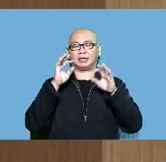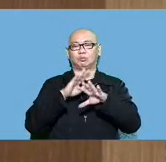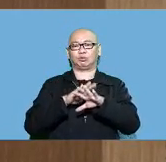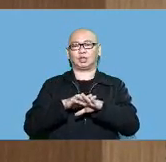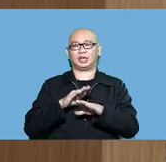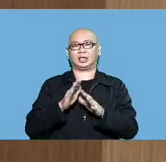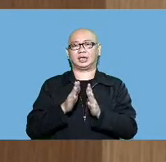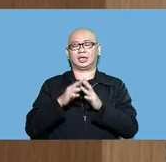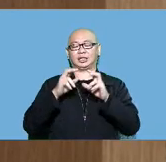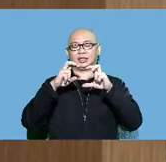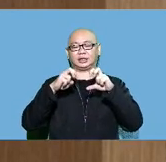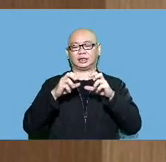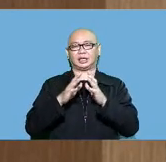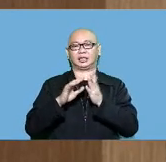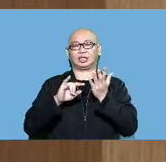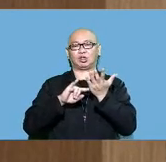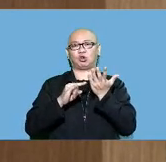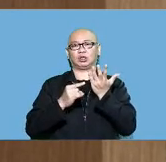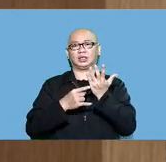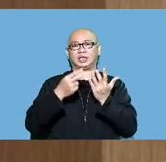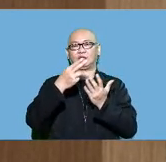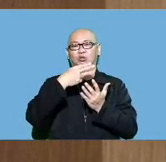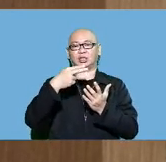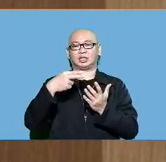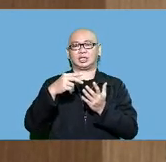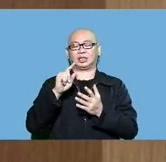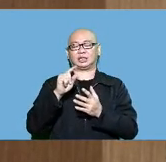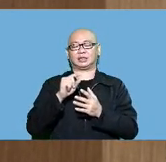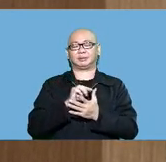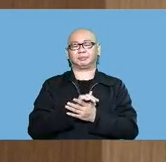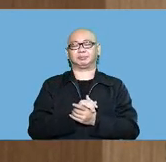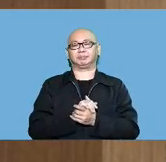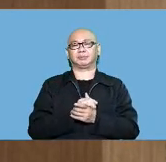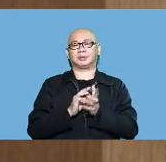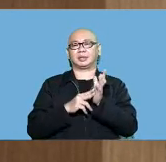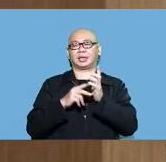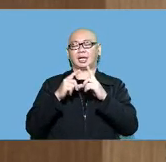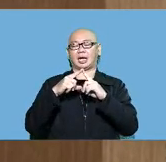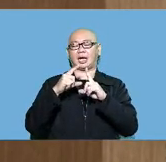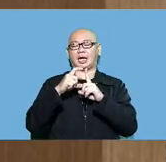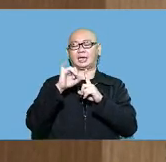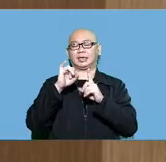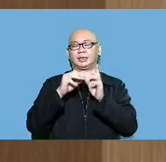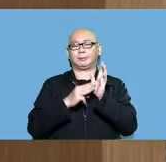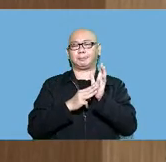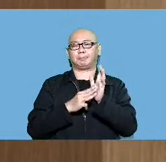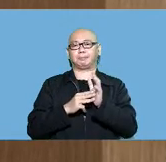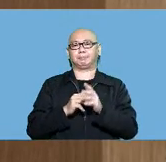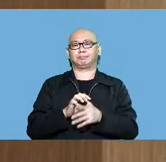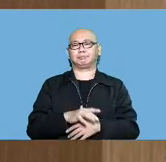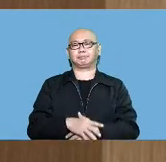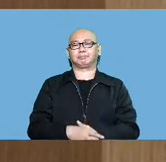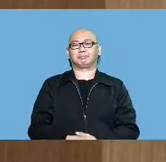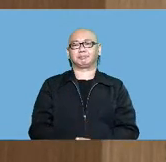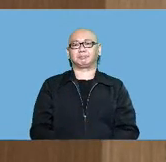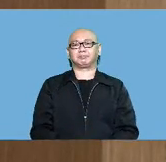Kebudayaan, Riset dan Teknologi Republik Indonesia tertanda Nadiem Anwar Makarim.